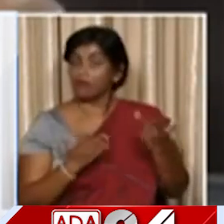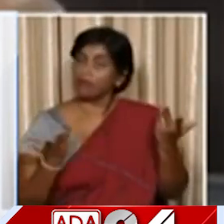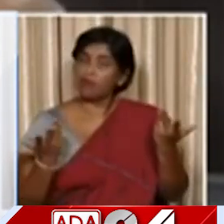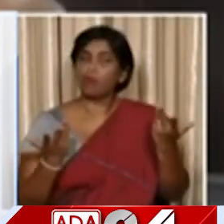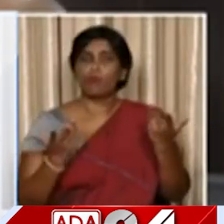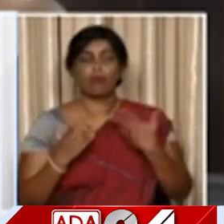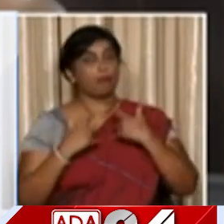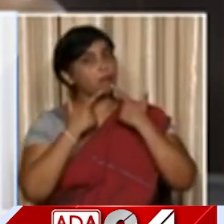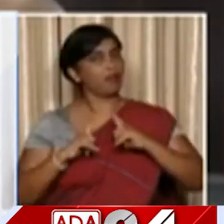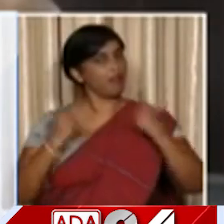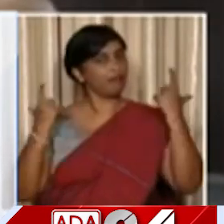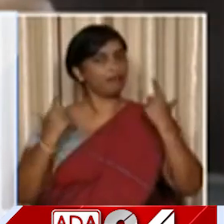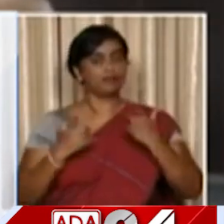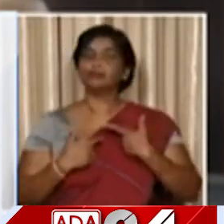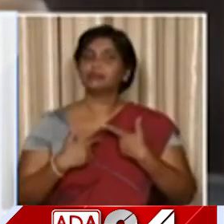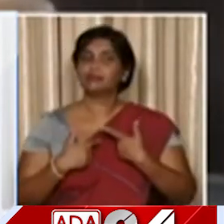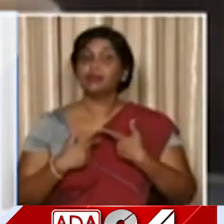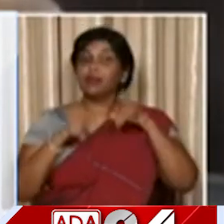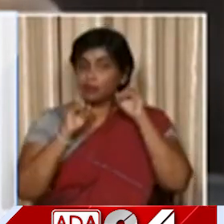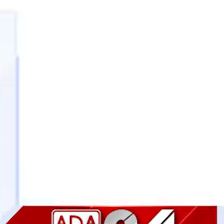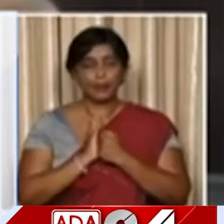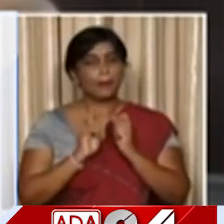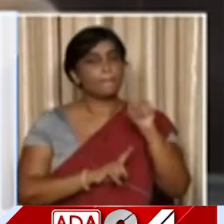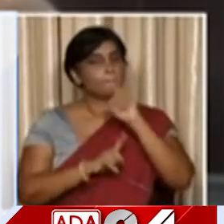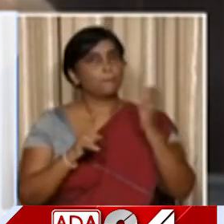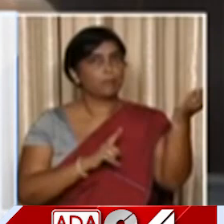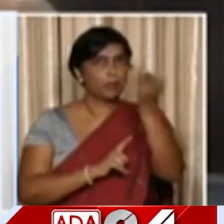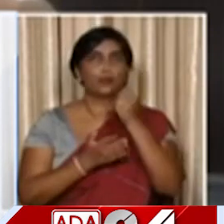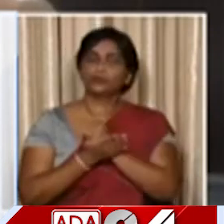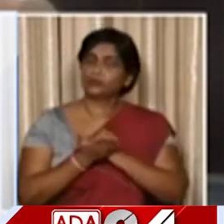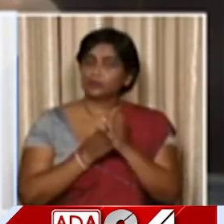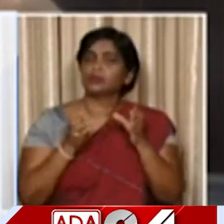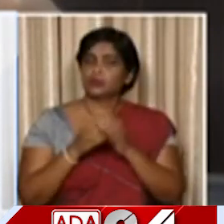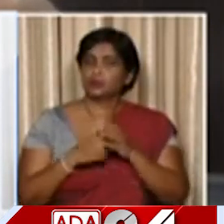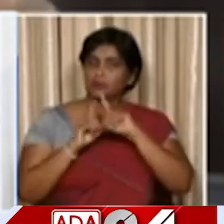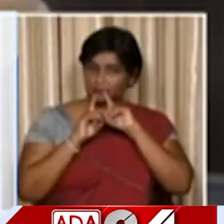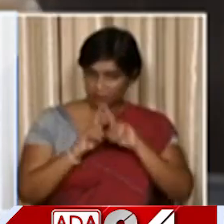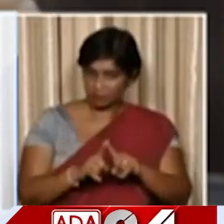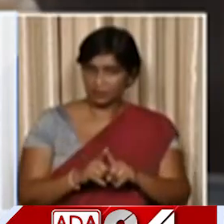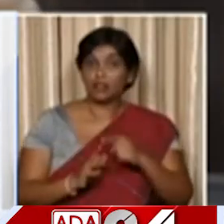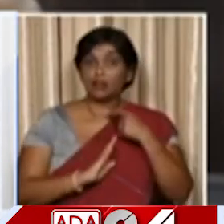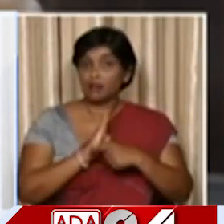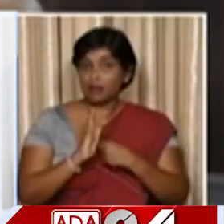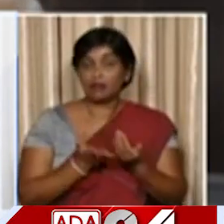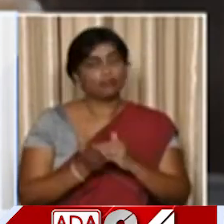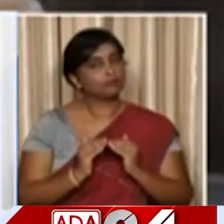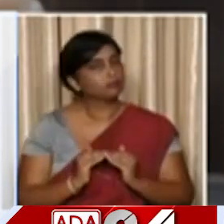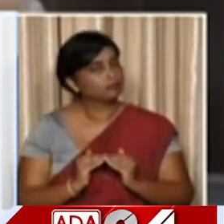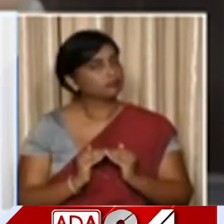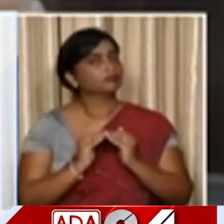නැතිනම් සාඩම්බර හිමිකමක්ද? ඉතින් මා මේ ගරු සභාවේ සියලු පාර්ශ්වයන්ගෙන් ඉල්ලා සිටින්නේ රට යළි